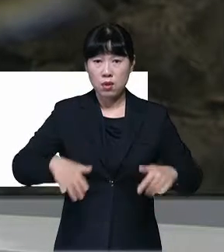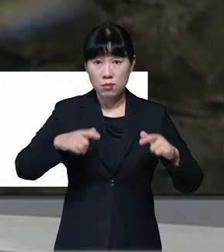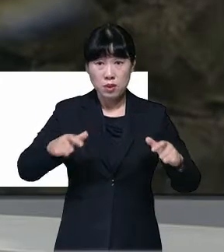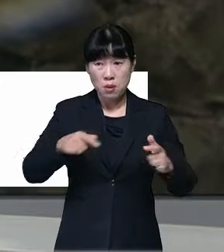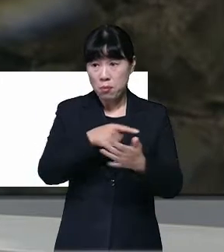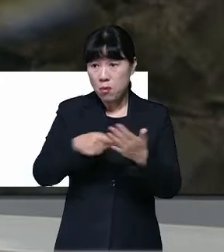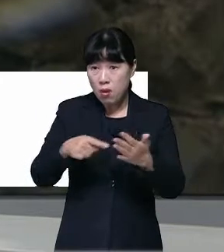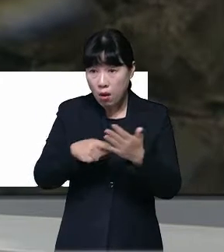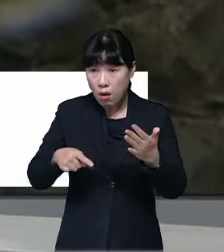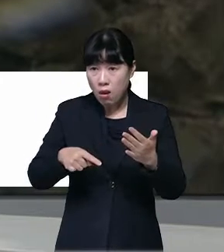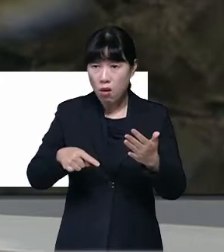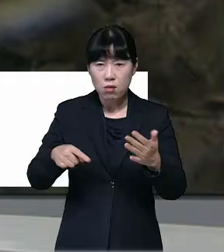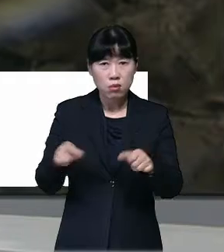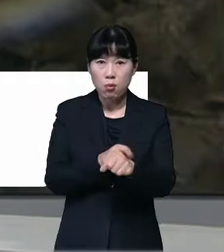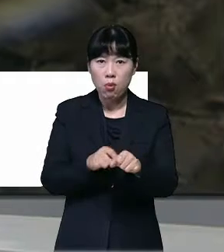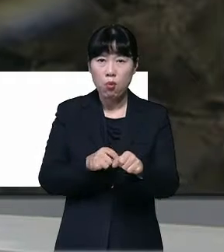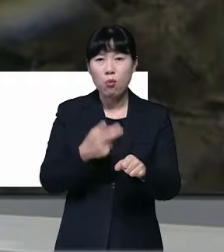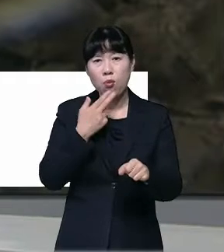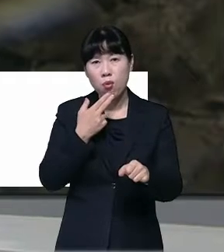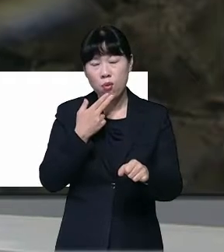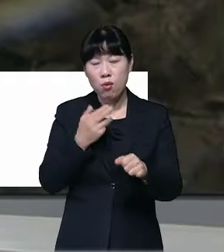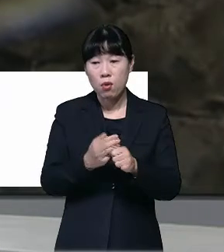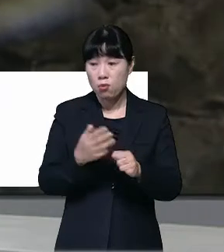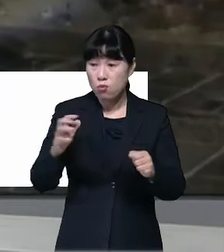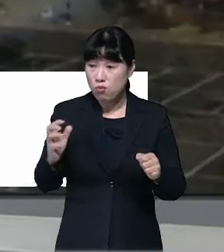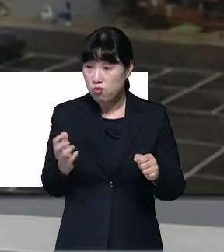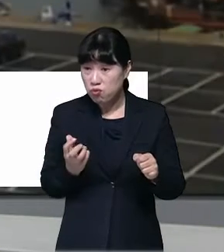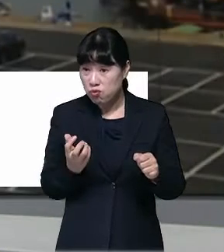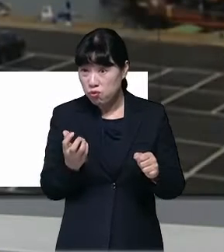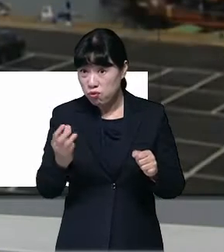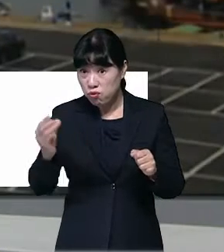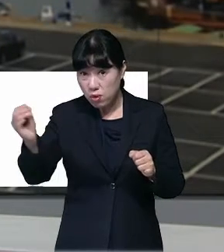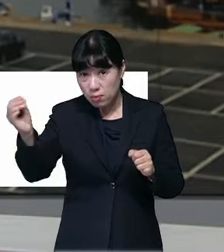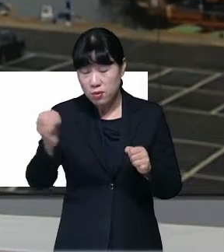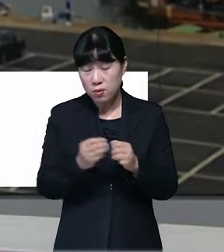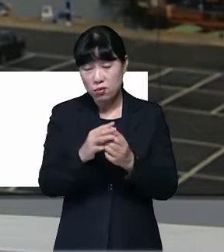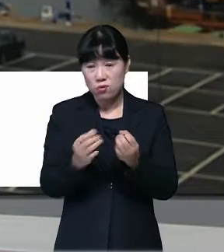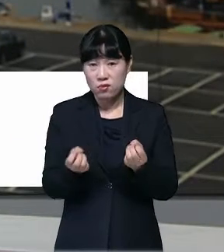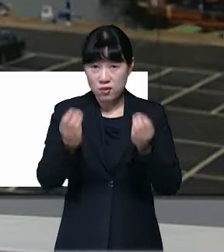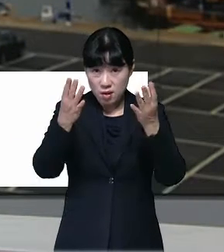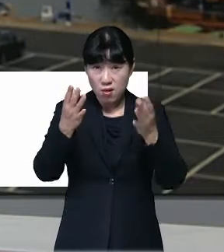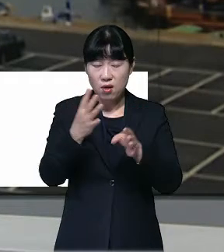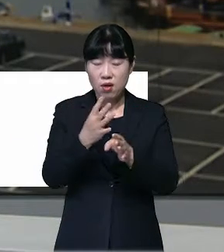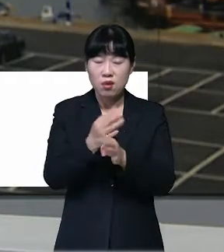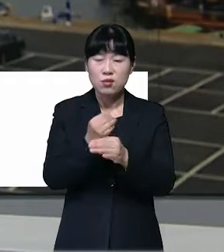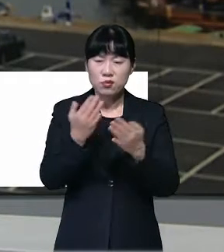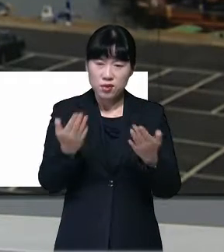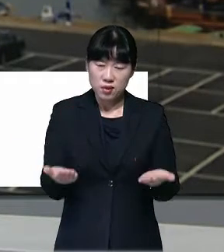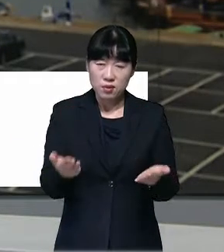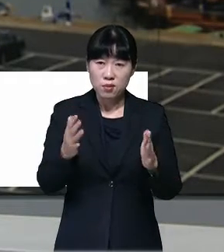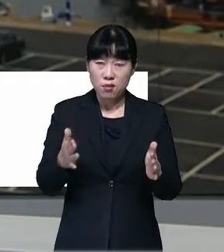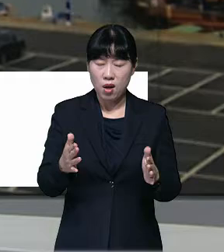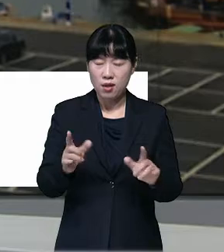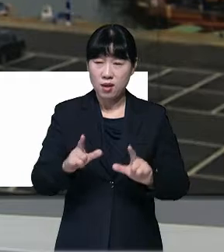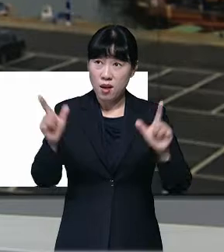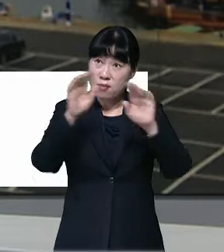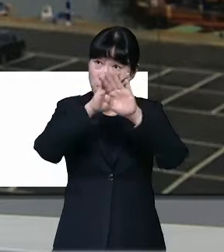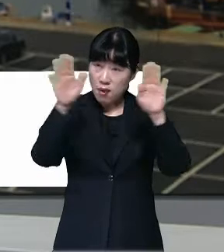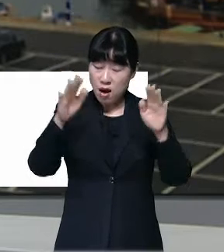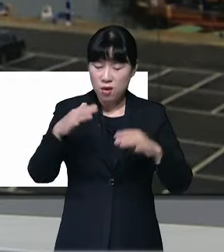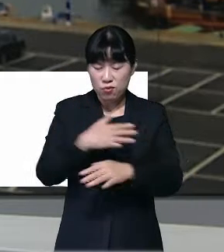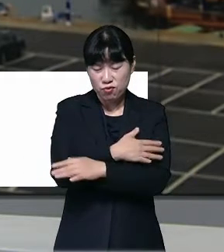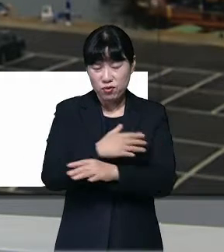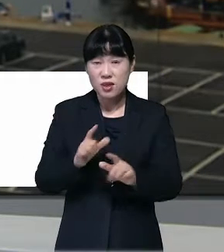지역엔 별다른 피해가 없었는데요. 태풍이 지나가고 추석 연휴 기간은 대체로 맑고 선선한 날씨가 이어질 것으로